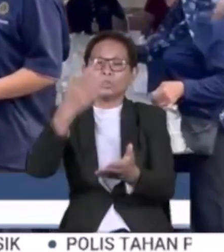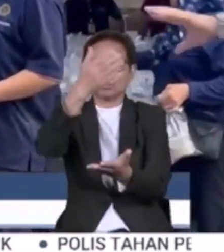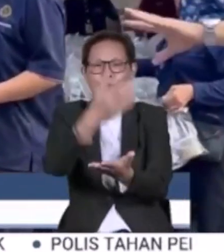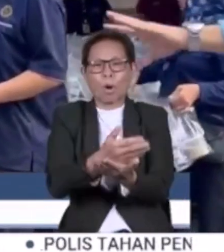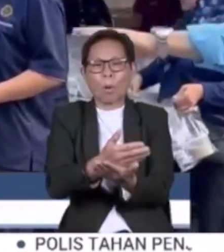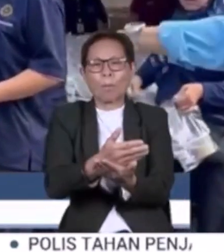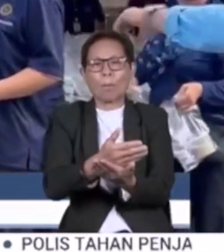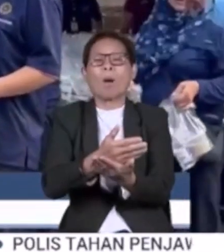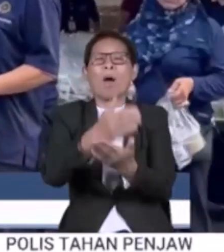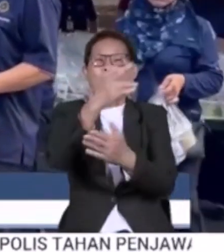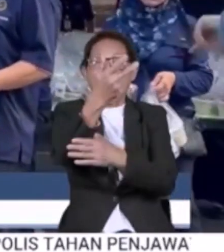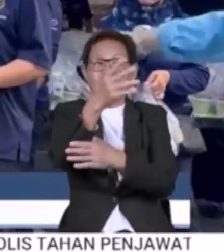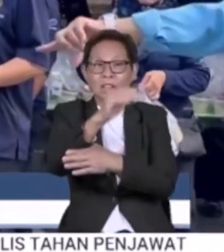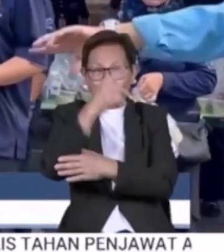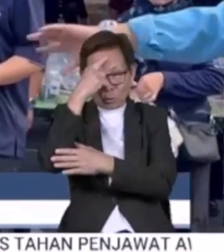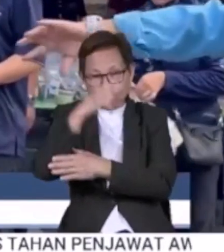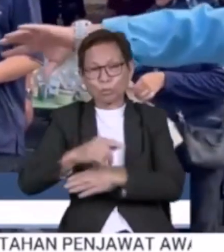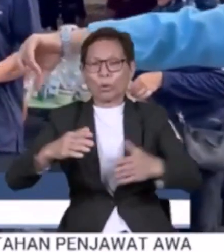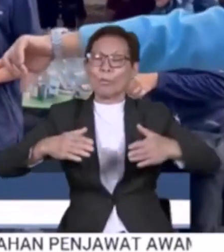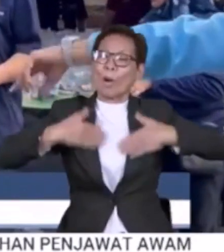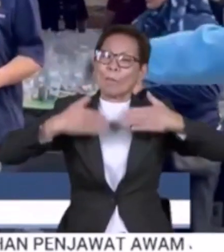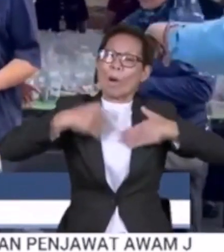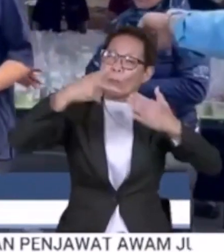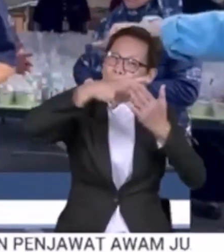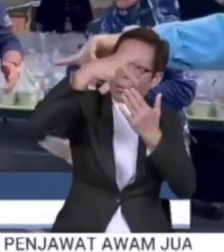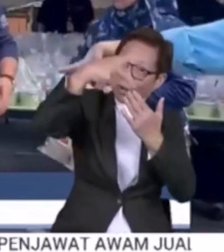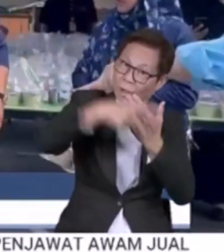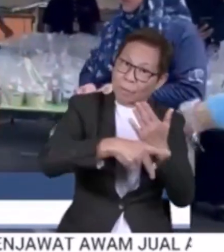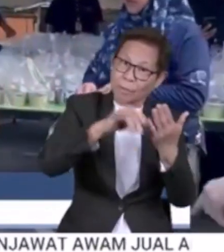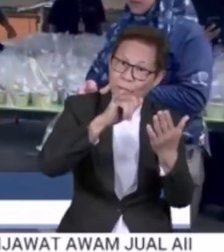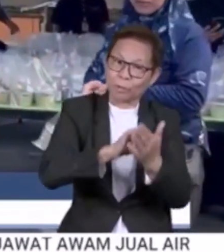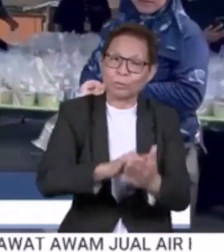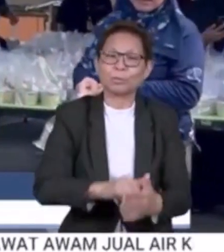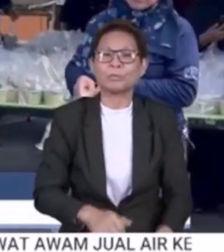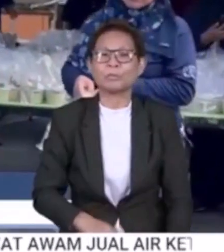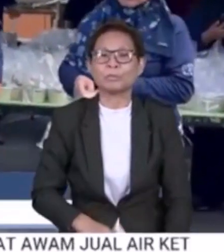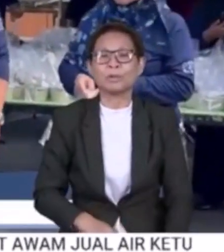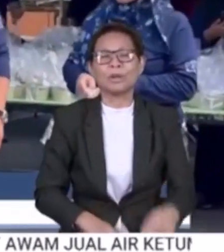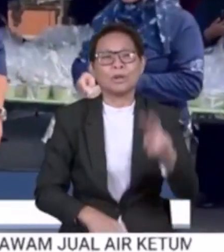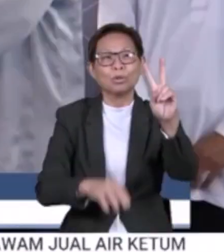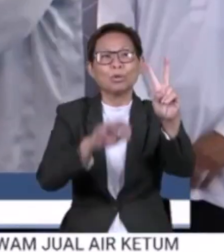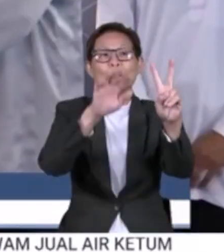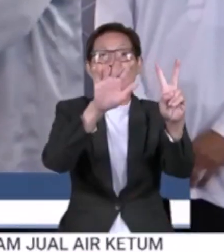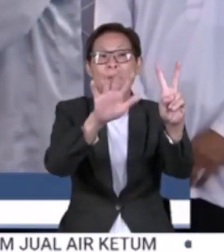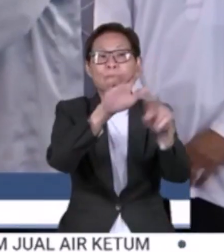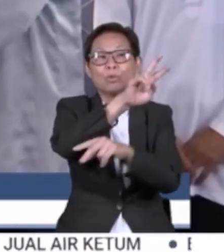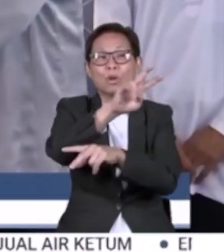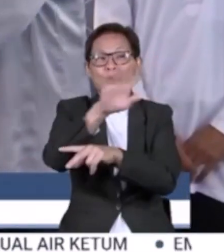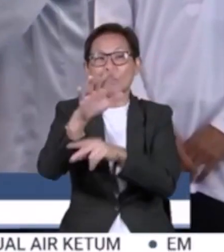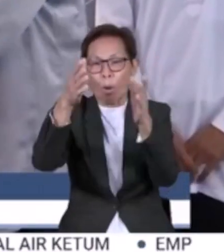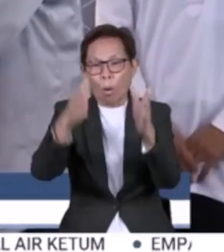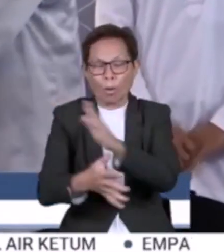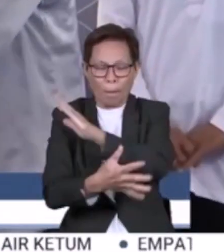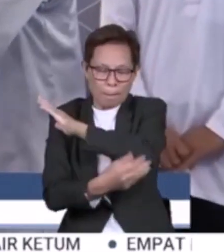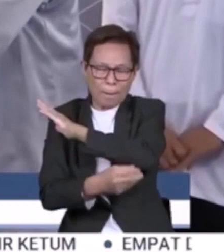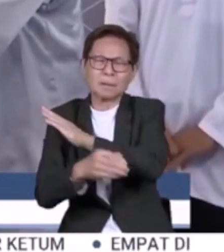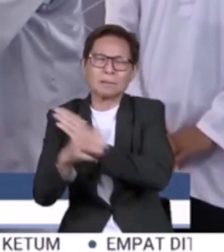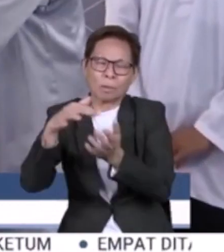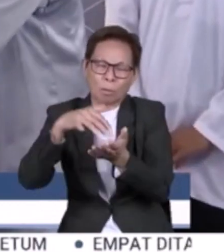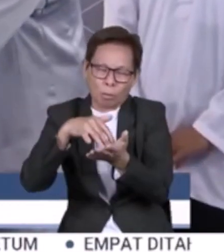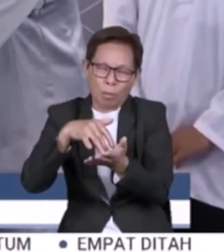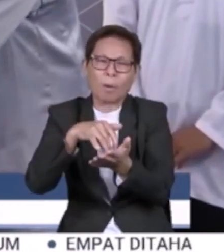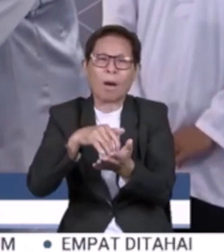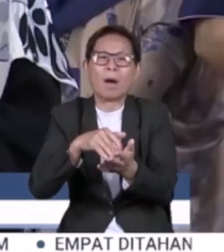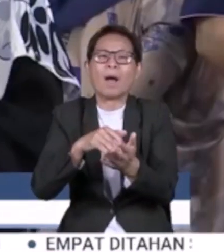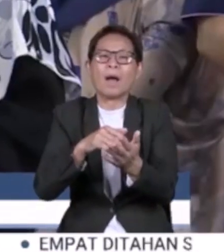ke pekarangan RTM untuk memeriahkan program tersebut sementara itu selamanya 25 orang asnaf diraih ikan pada program Kami